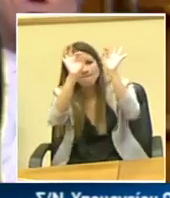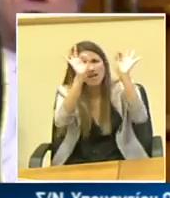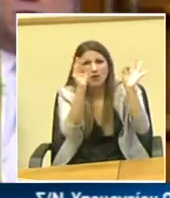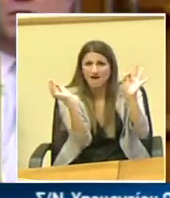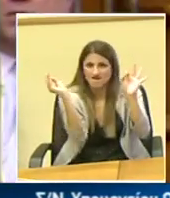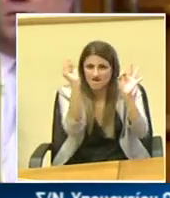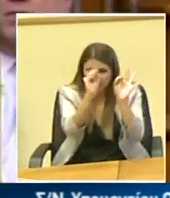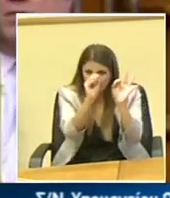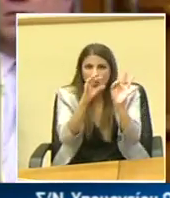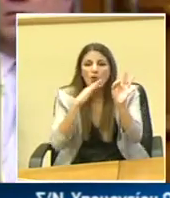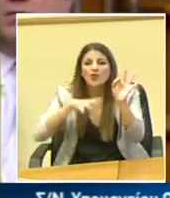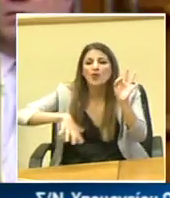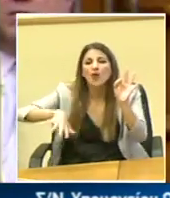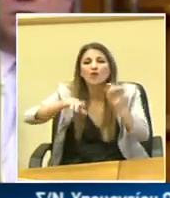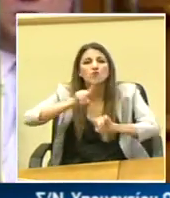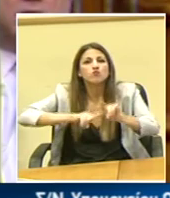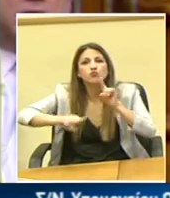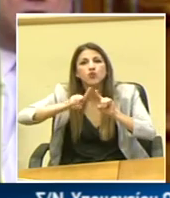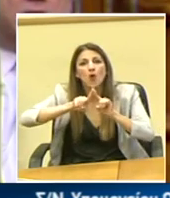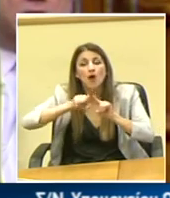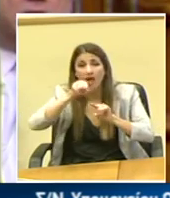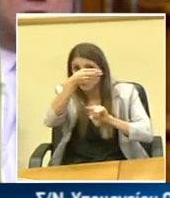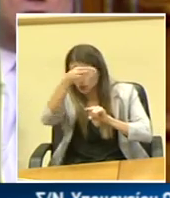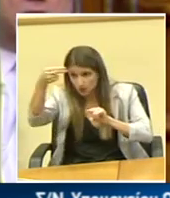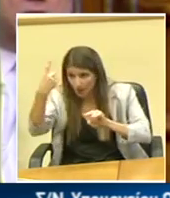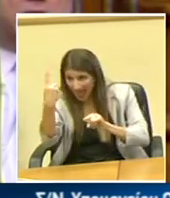προσδιορισμό. Έργα όμως.